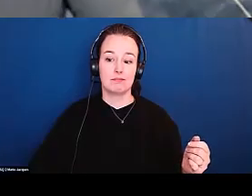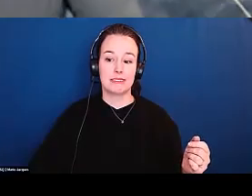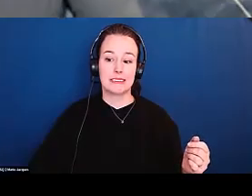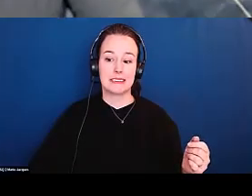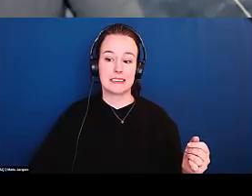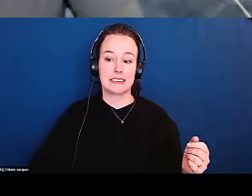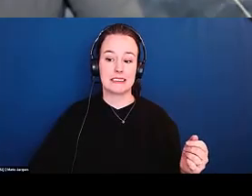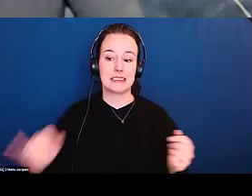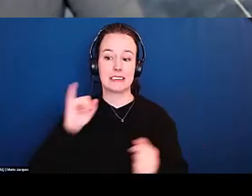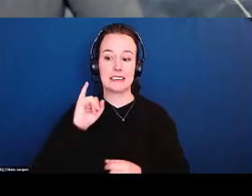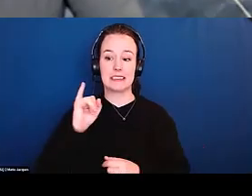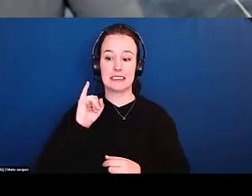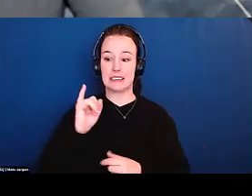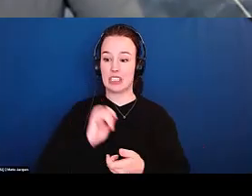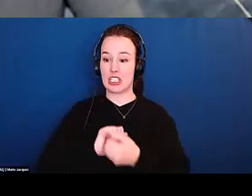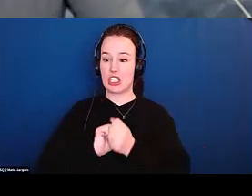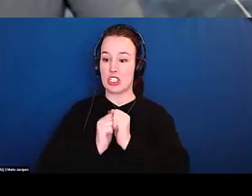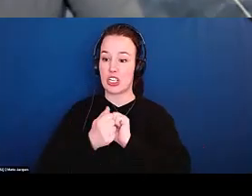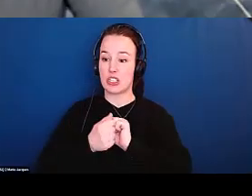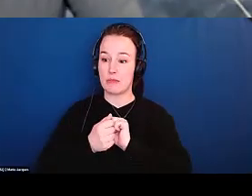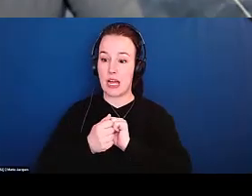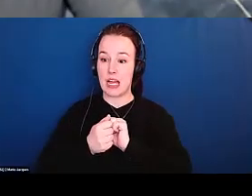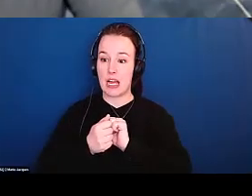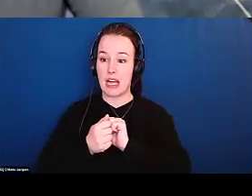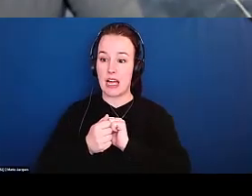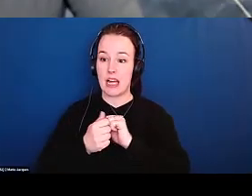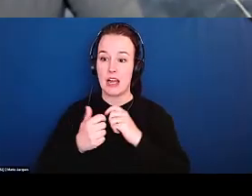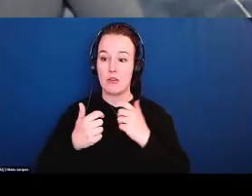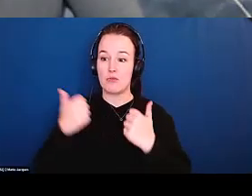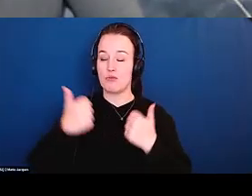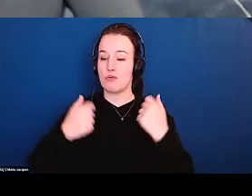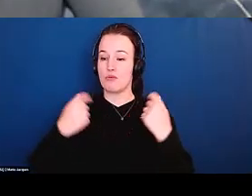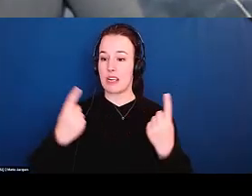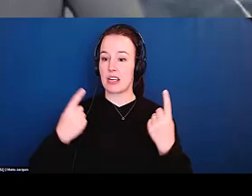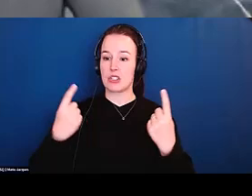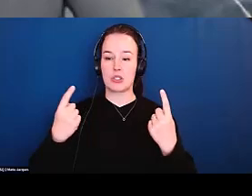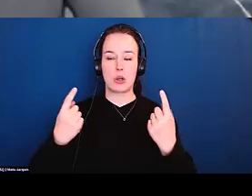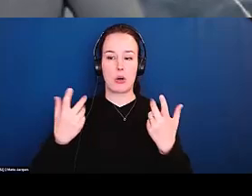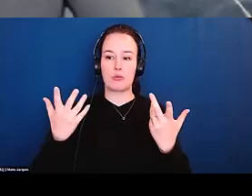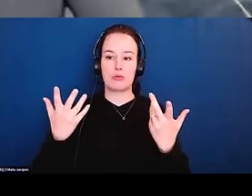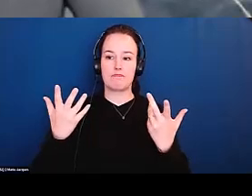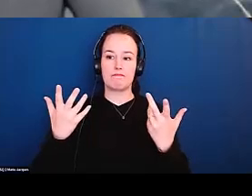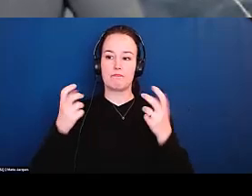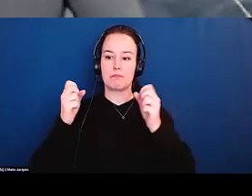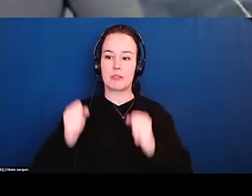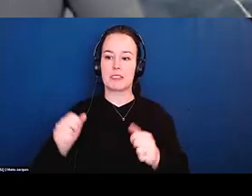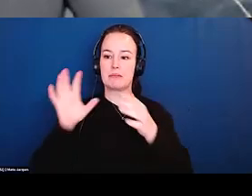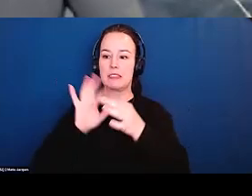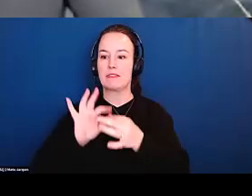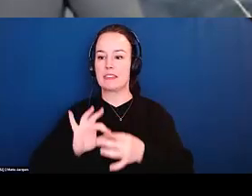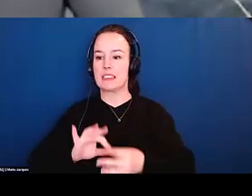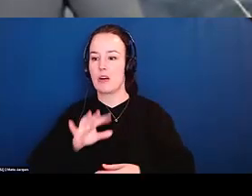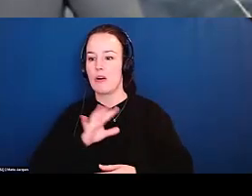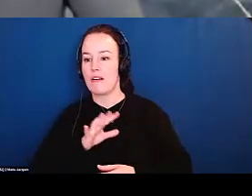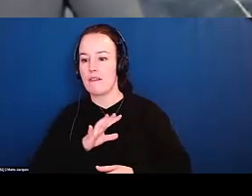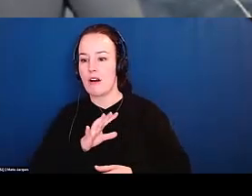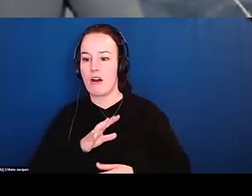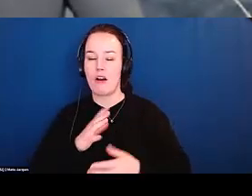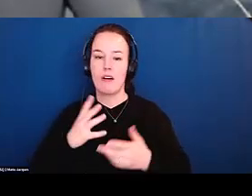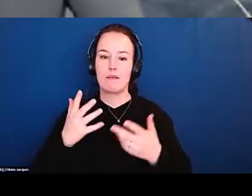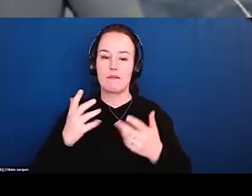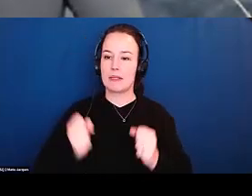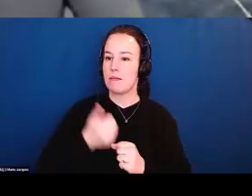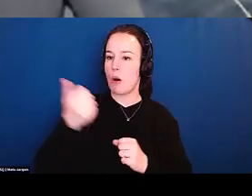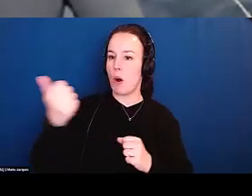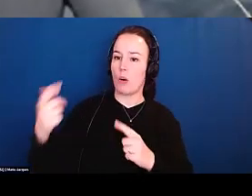y a des changements, il y a aussi des personnes qui n'arrivent pas forcément à se mettre à jour. Peut-être qu'il va y avoir une nouvelle définition, peut-être qu'il va y avoir